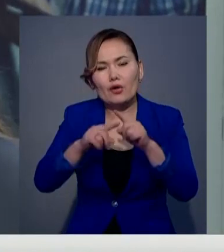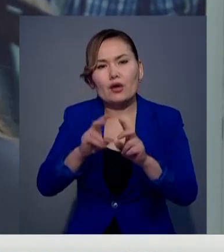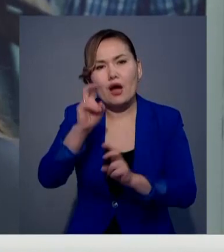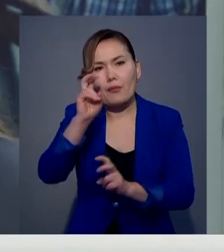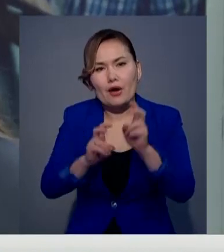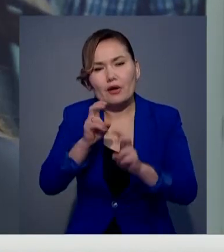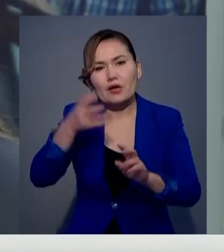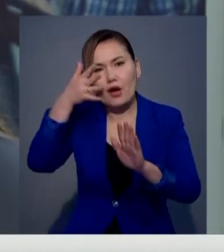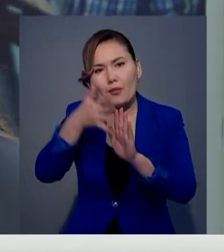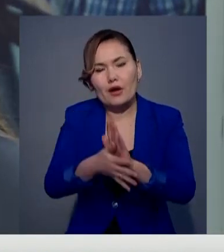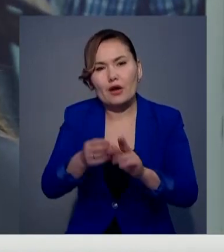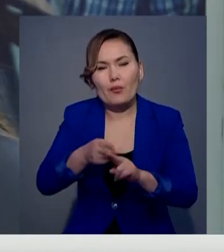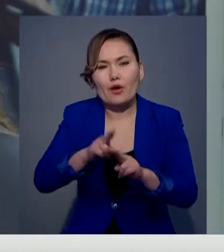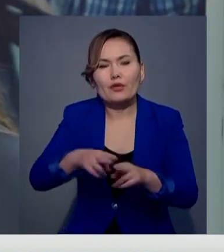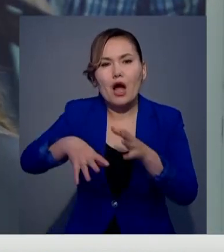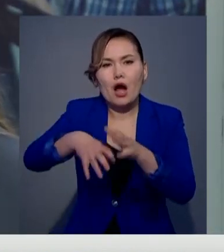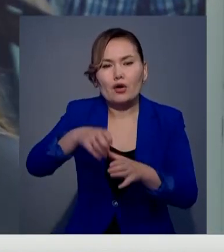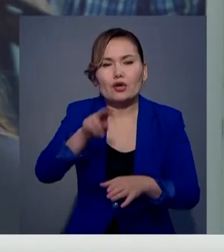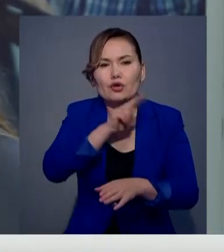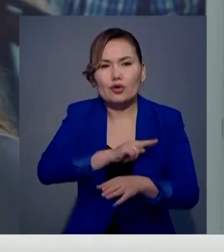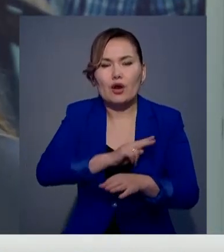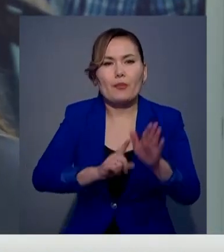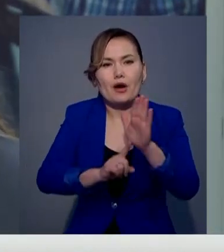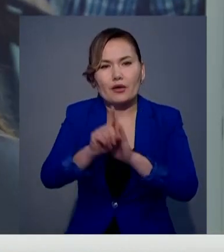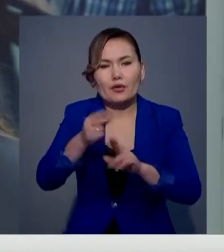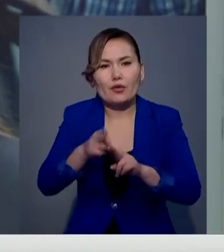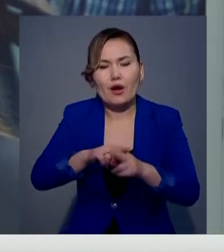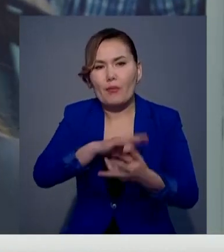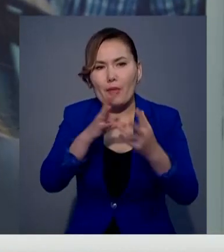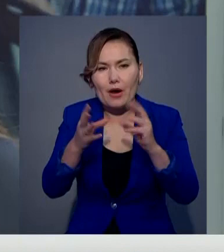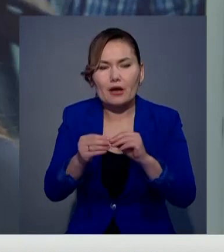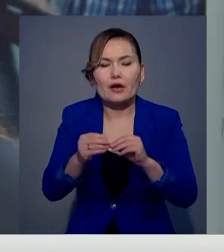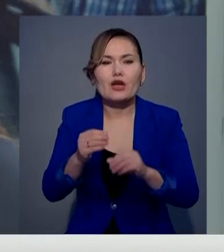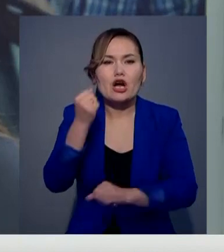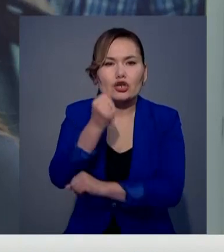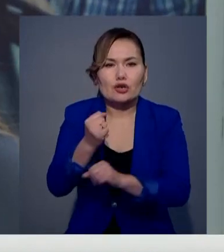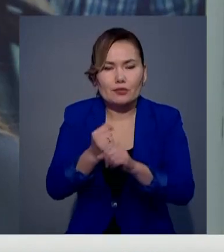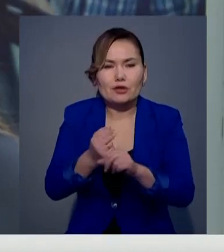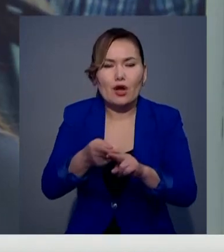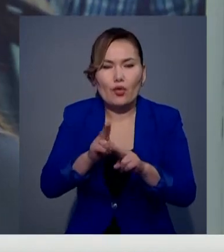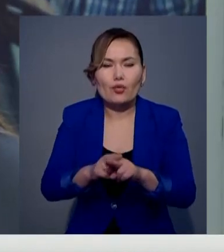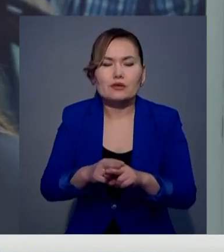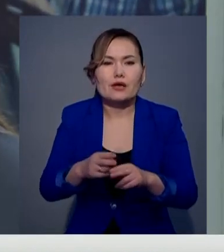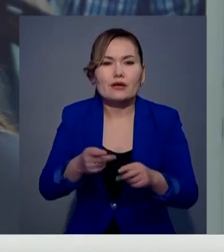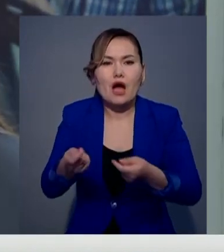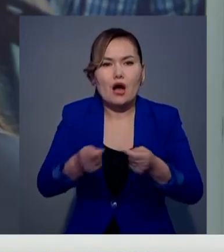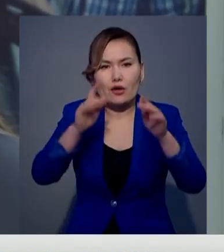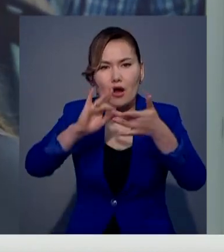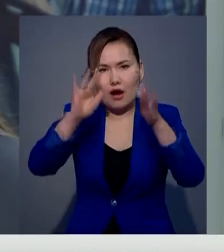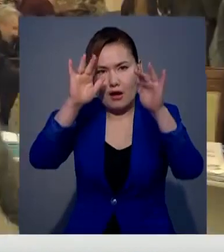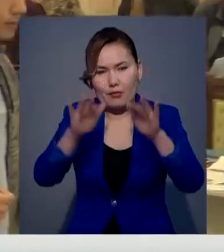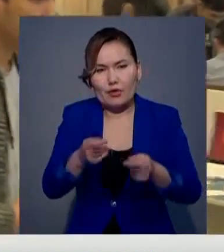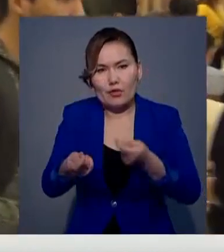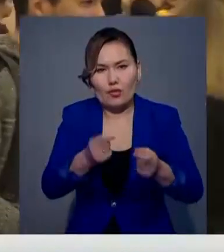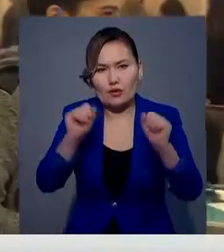ашу үшін немесе сорғыны іске қосу үшін өндіріс ішінде сабылу артық. Осының барлығын бір тетікті басып қана атқаруға